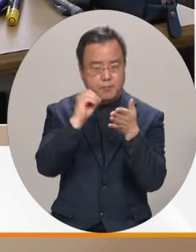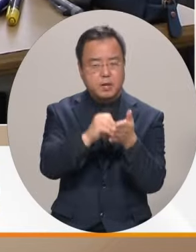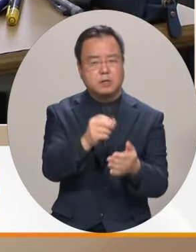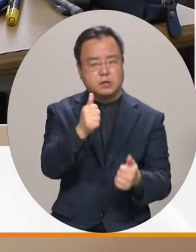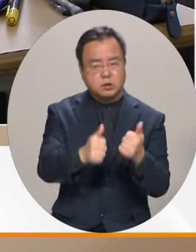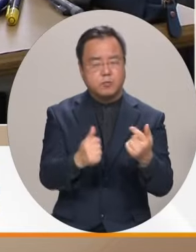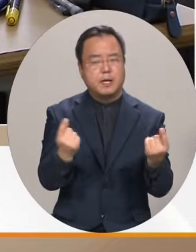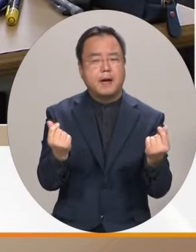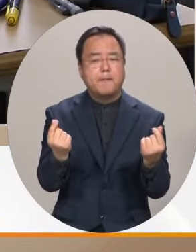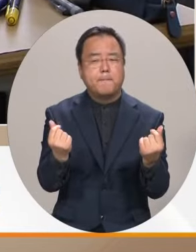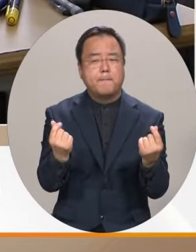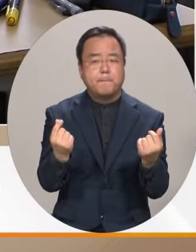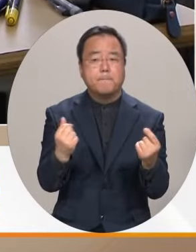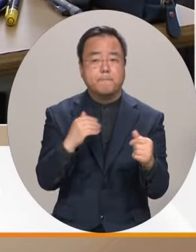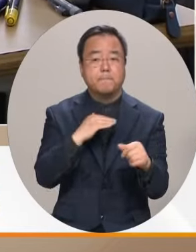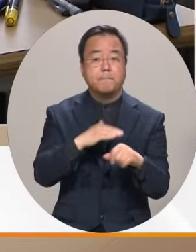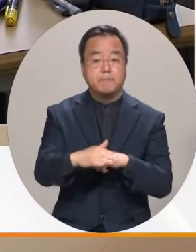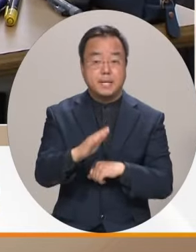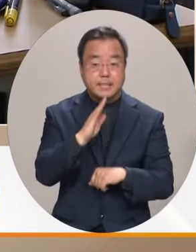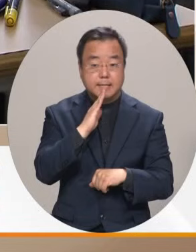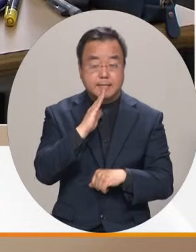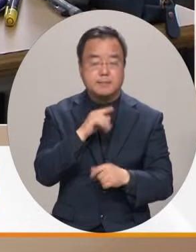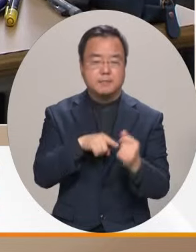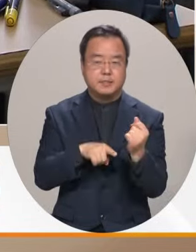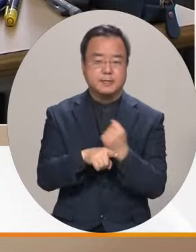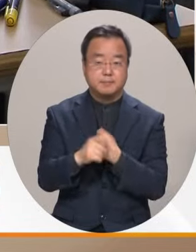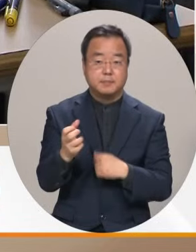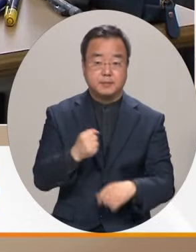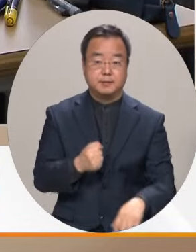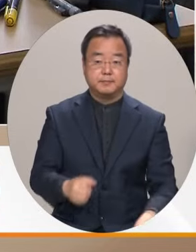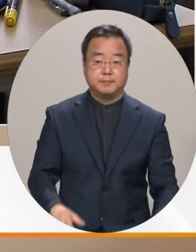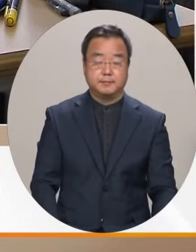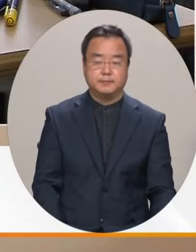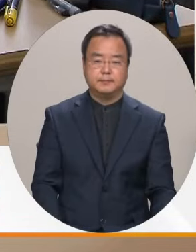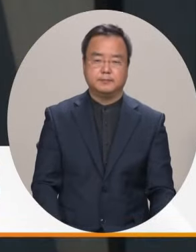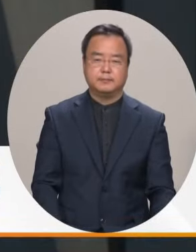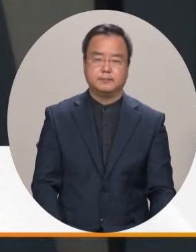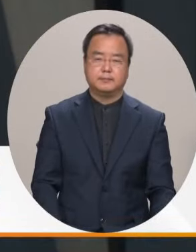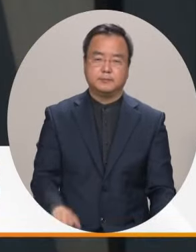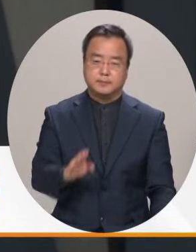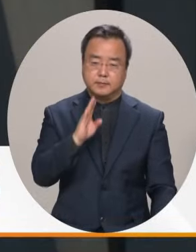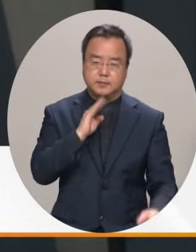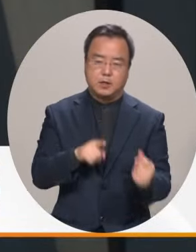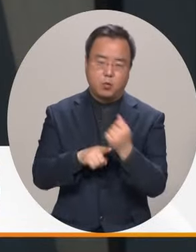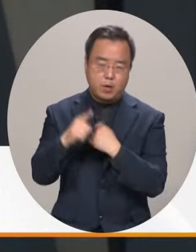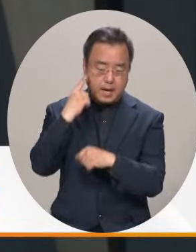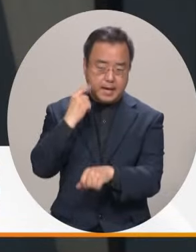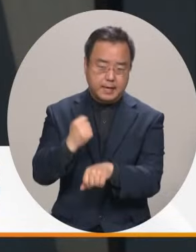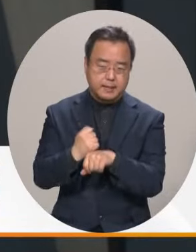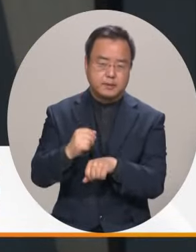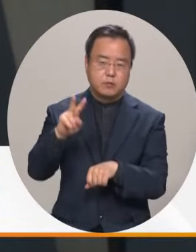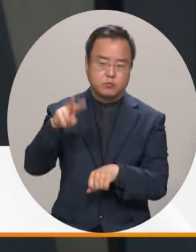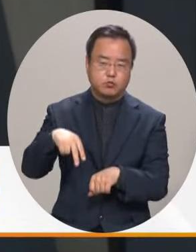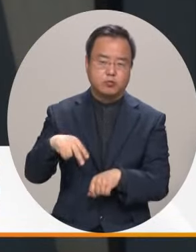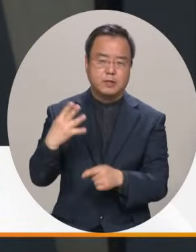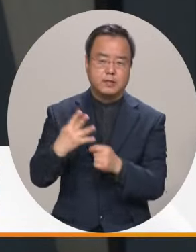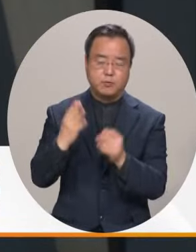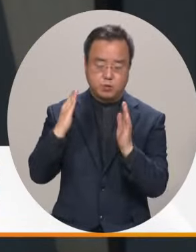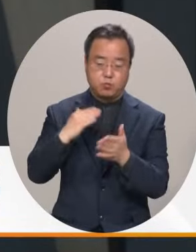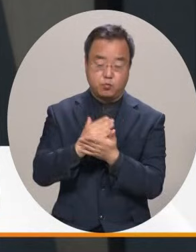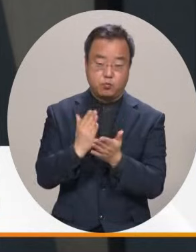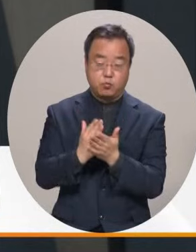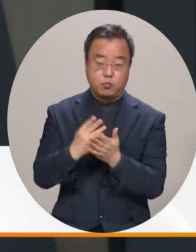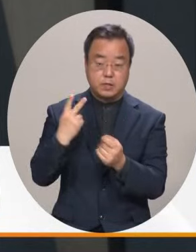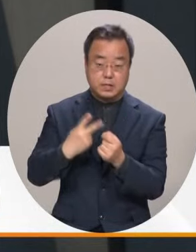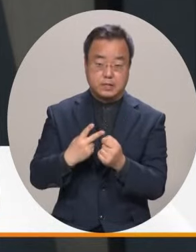시험이었다고 점에서 특별한 의미를 지낼 수 있습니다 물론 과탐 2의네 개 과목과 제 외국어